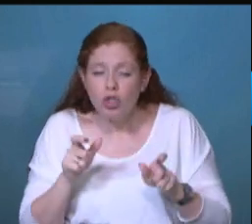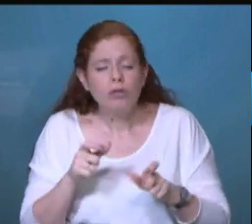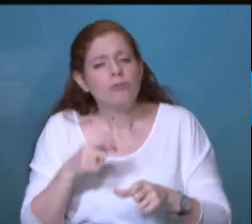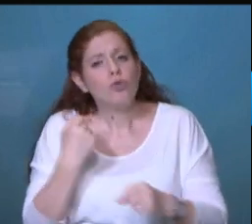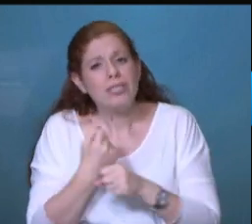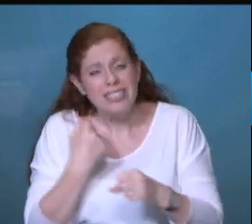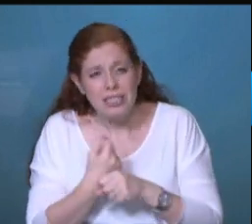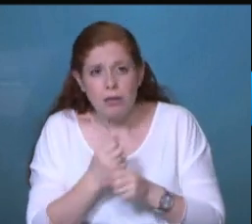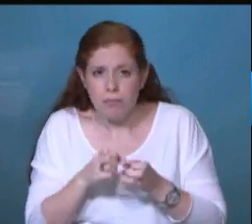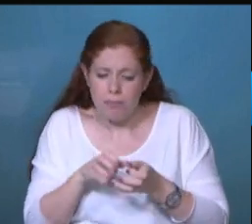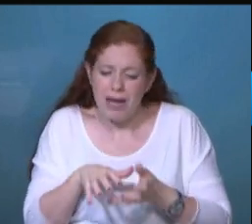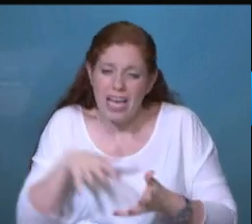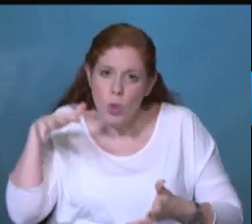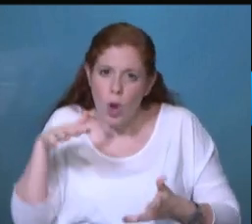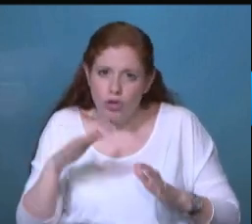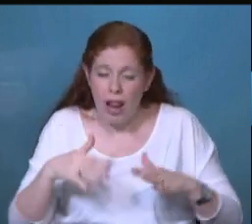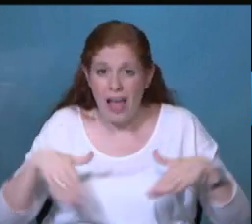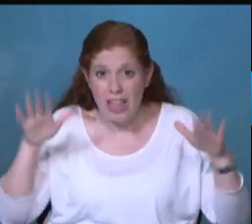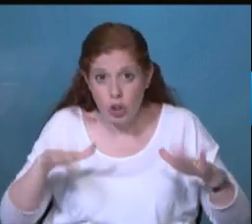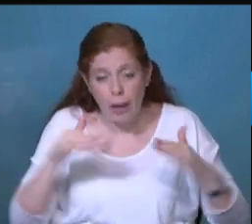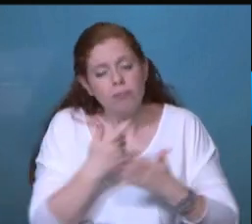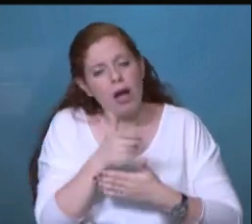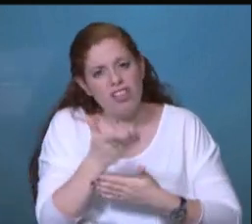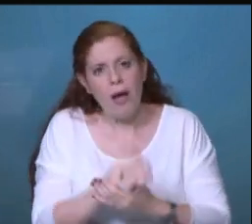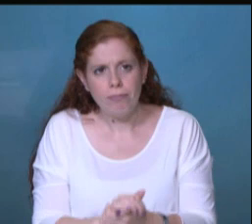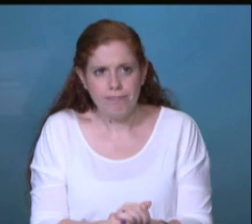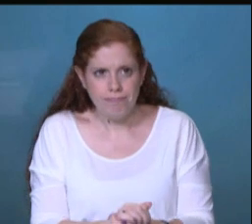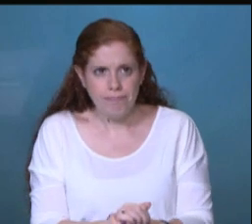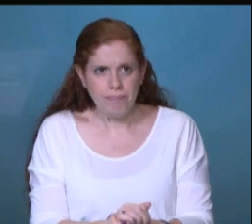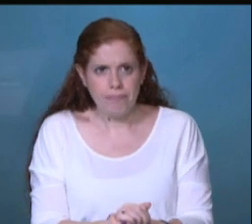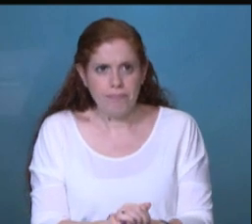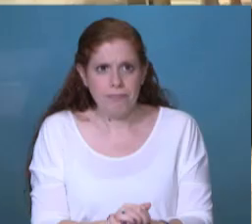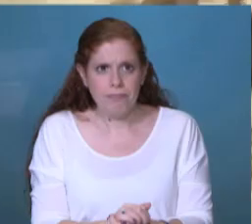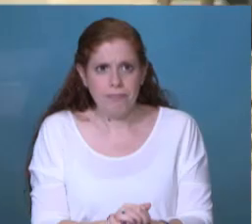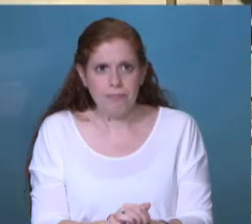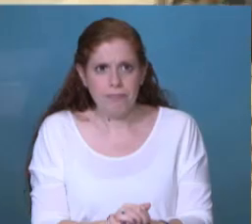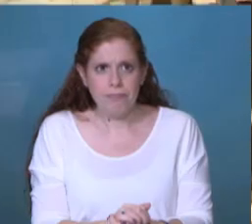גרעיני הרבייה של הנשרים, בכתבה שהכנו.